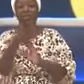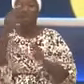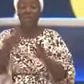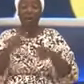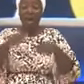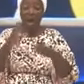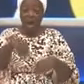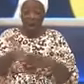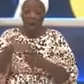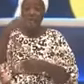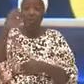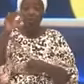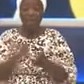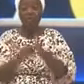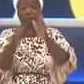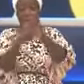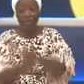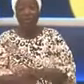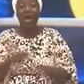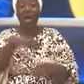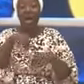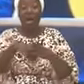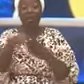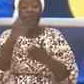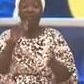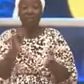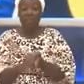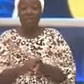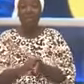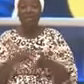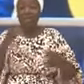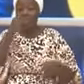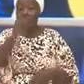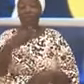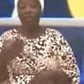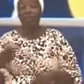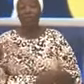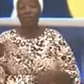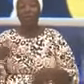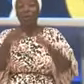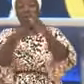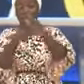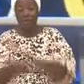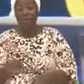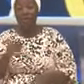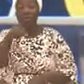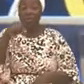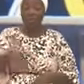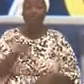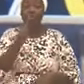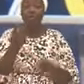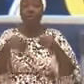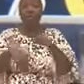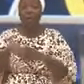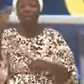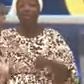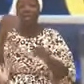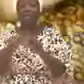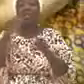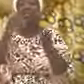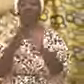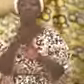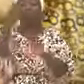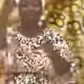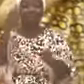de cette oppression de cette puissance maléfique ito prima tussauds aux